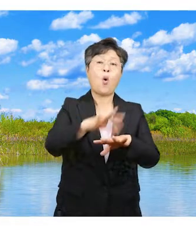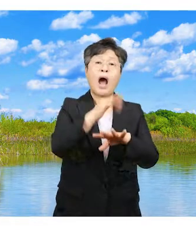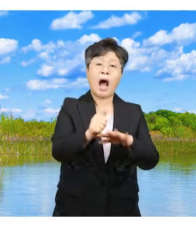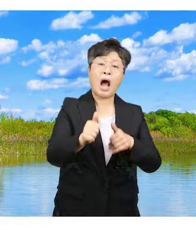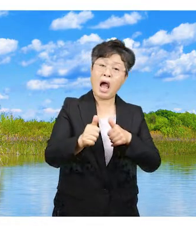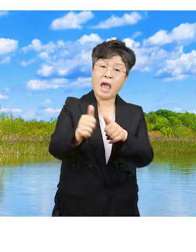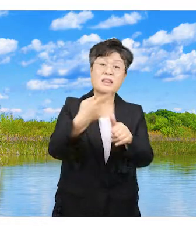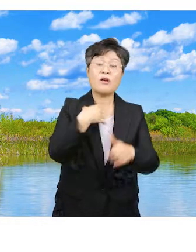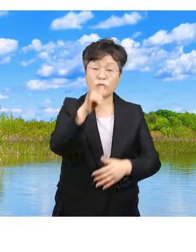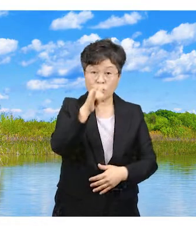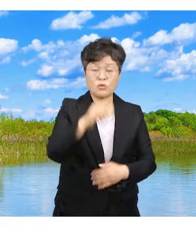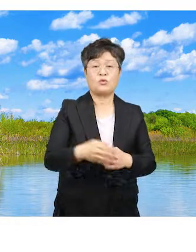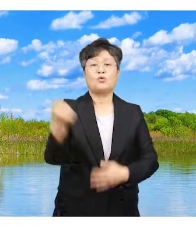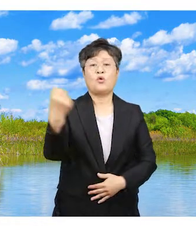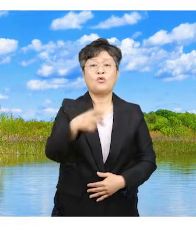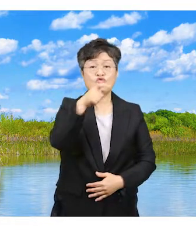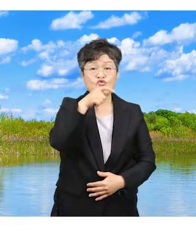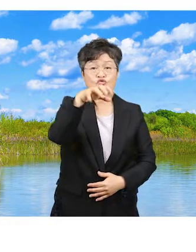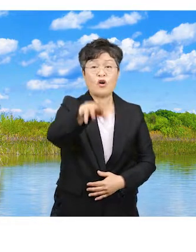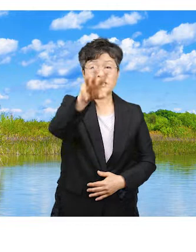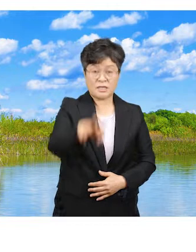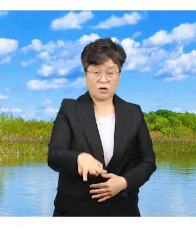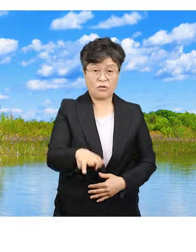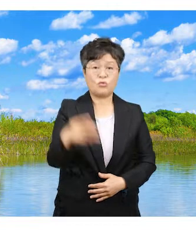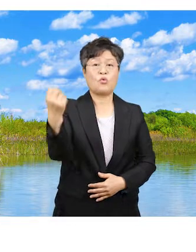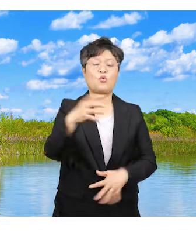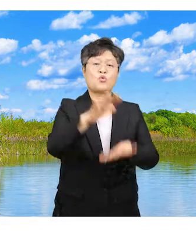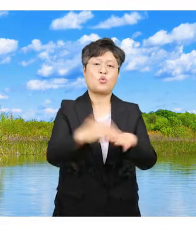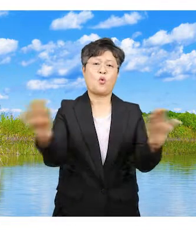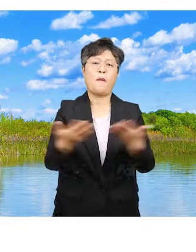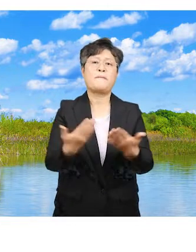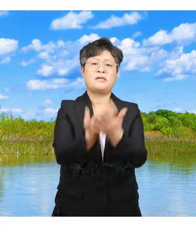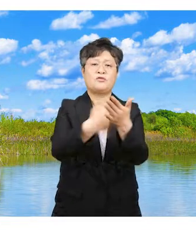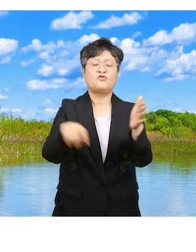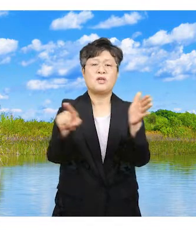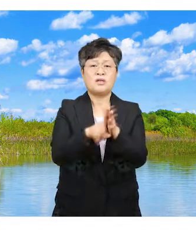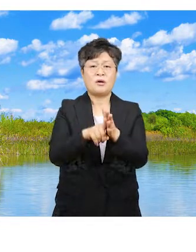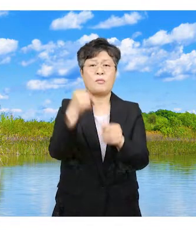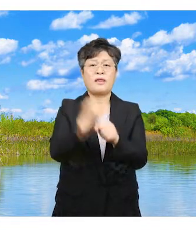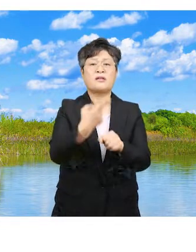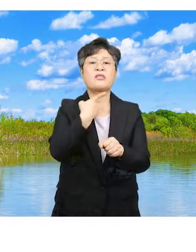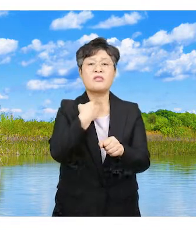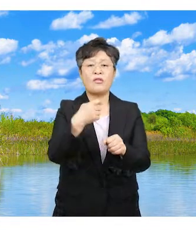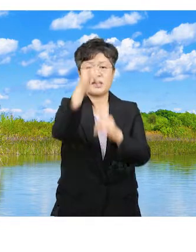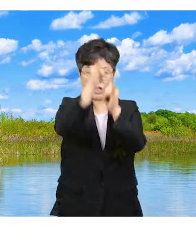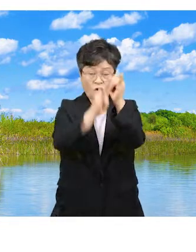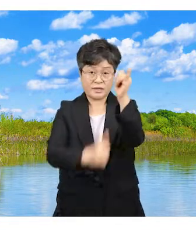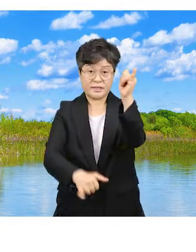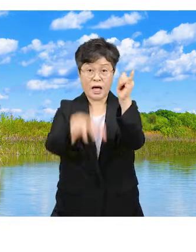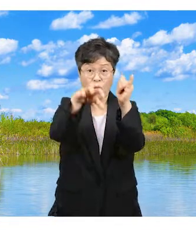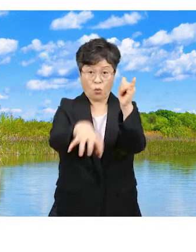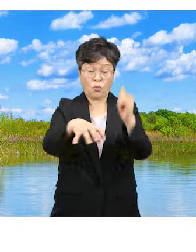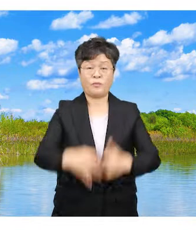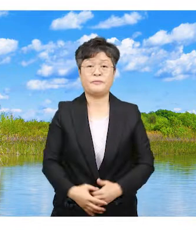경우는 정조대왕께서 수원의 농업 발전을 위해서 1799년에 만들었던 그런 역사 유적이기도